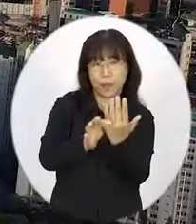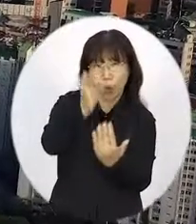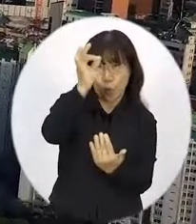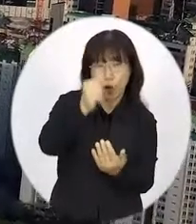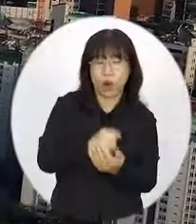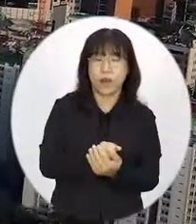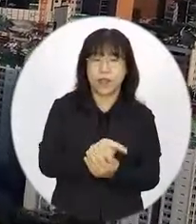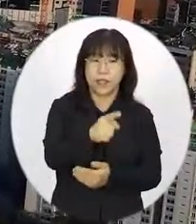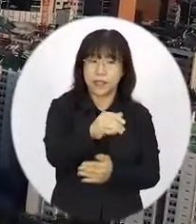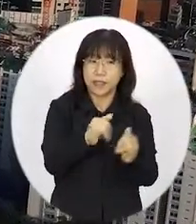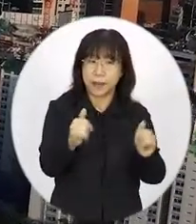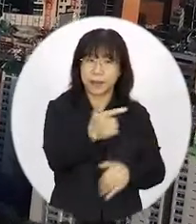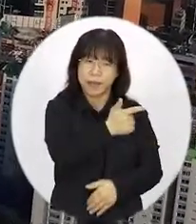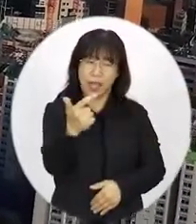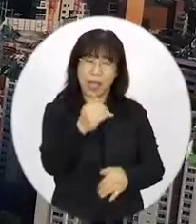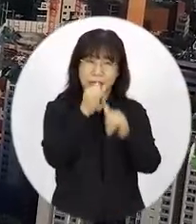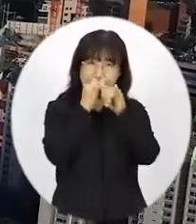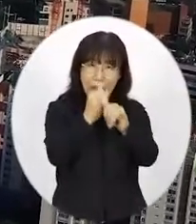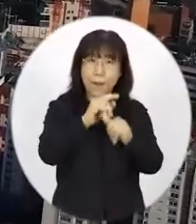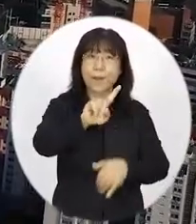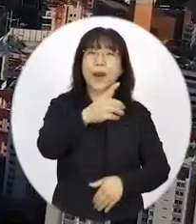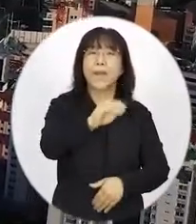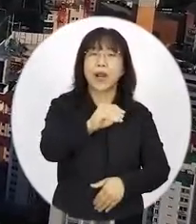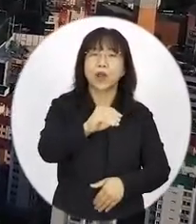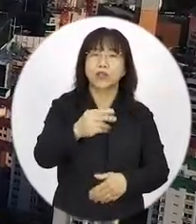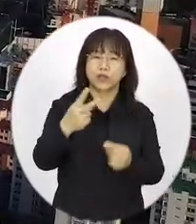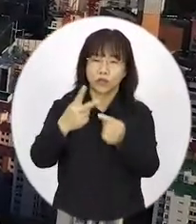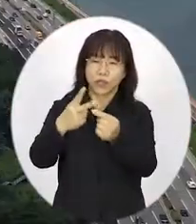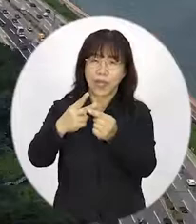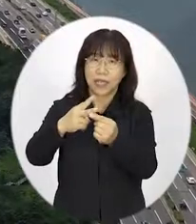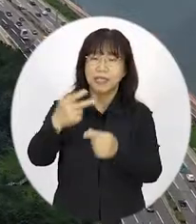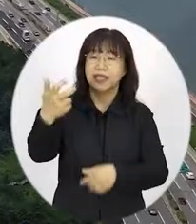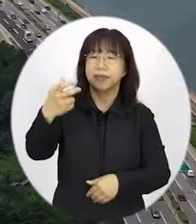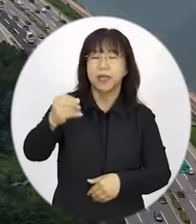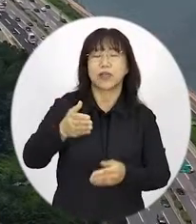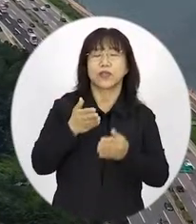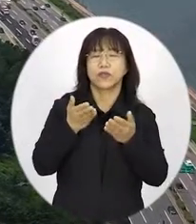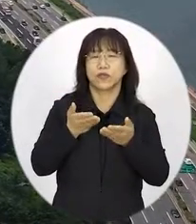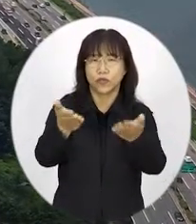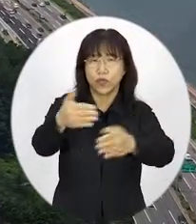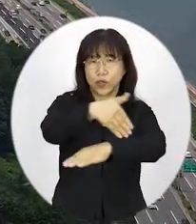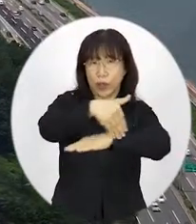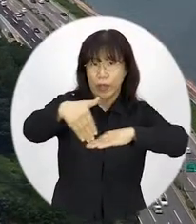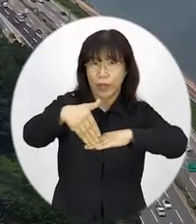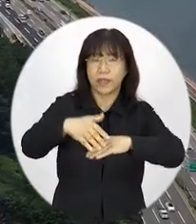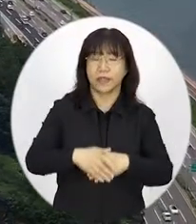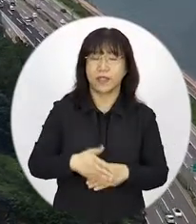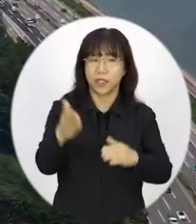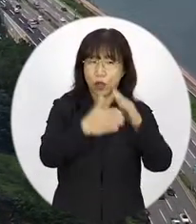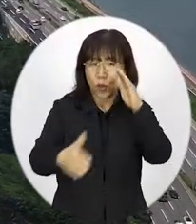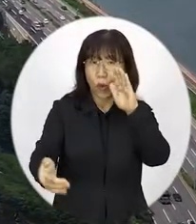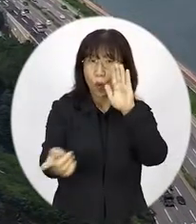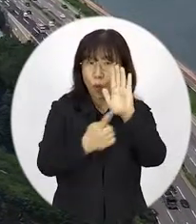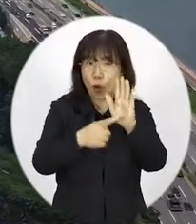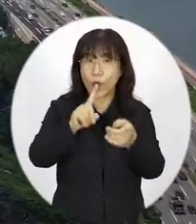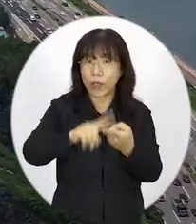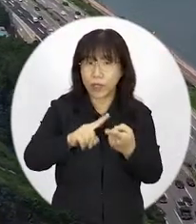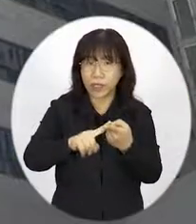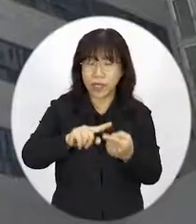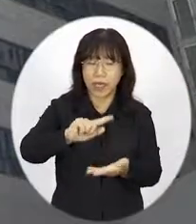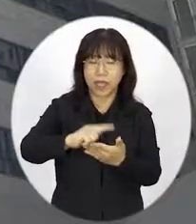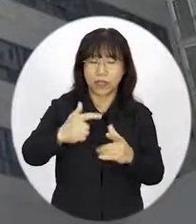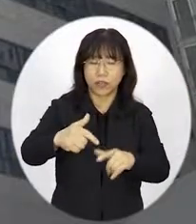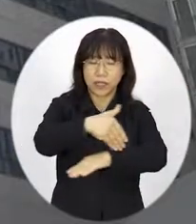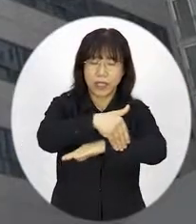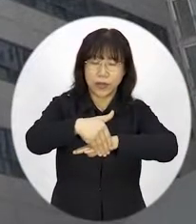선정하고 채택된 재현 자에게는 대상 100만원 최우수상 70만원 등 을 수여합니다 기타 공모에 대한